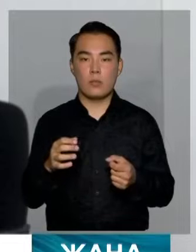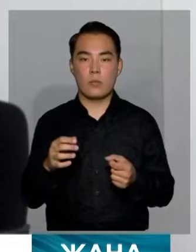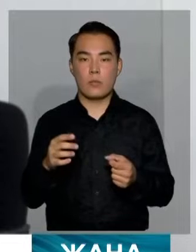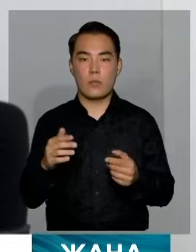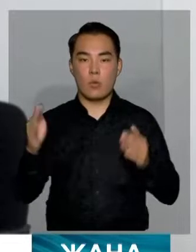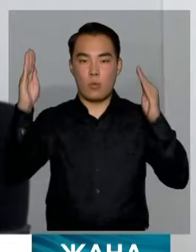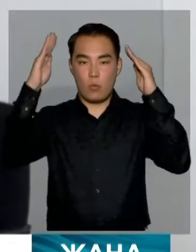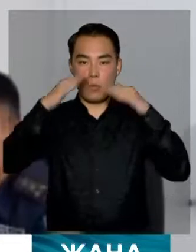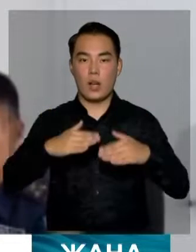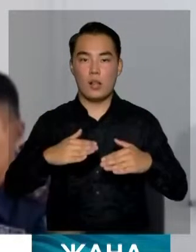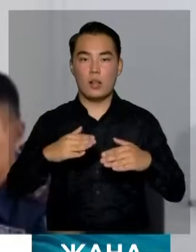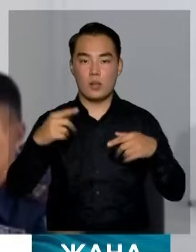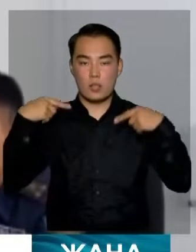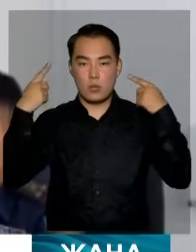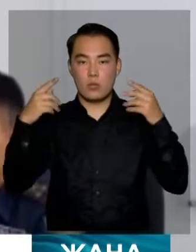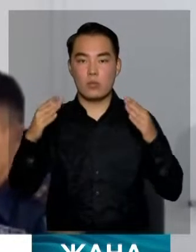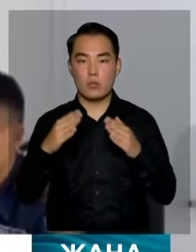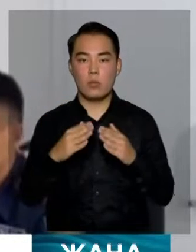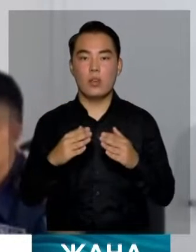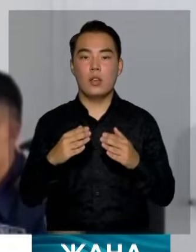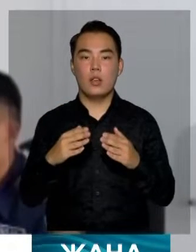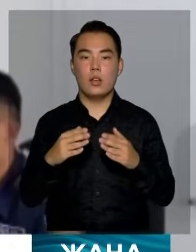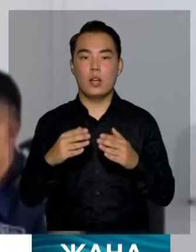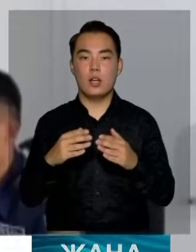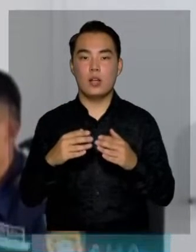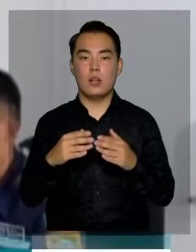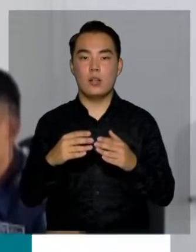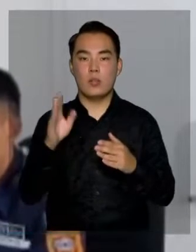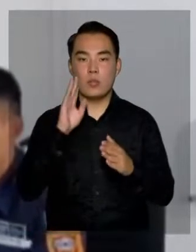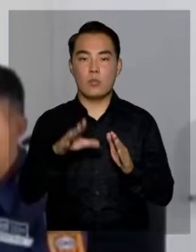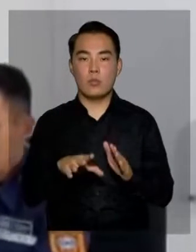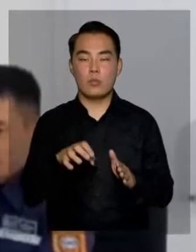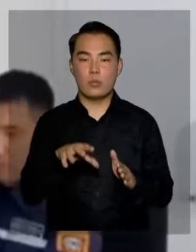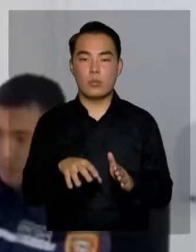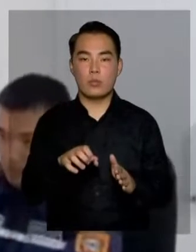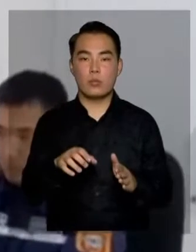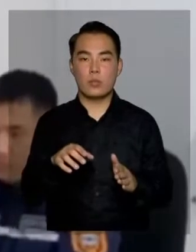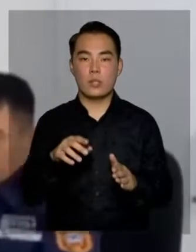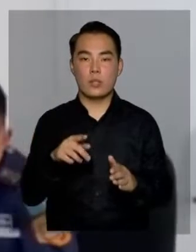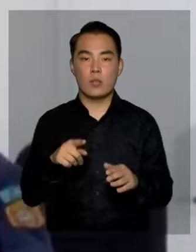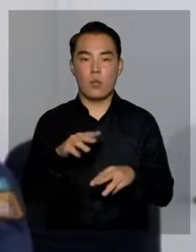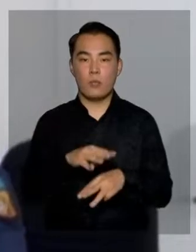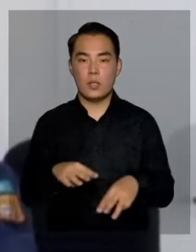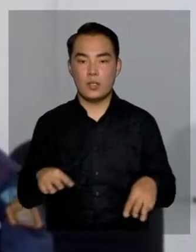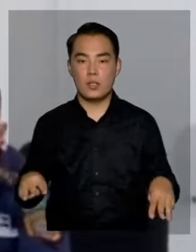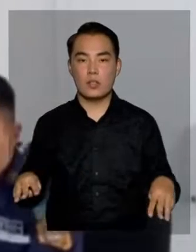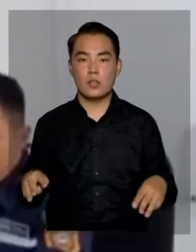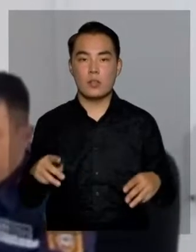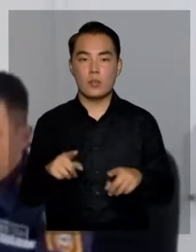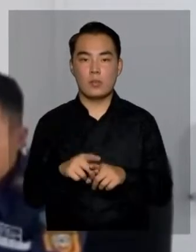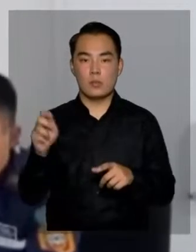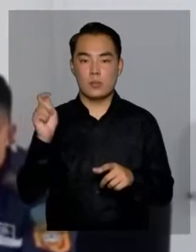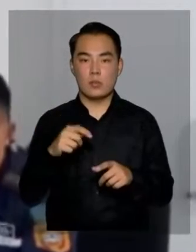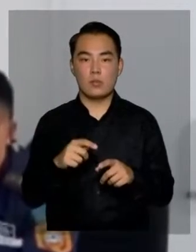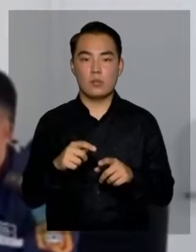құлау жағдайы орын алған. Жалпы осы су сору жұмыстарына департамент және жергілікті атқарушы органдарымен тиісті